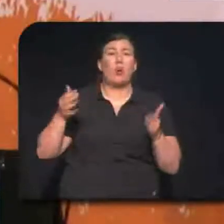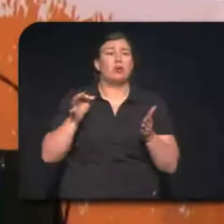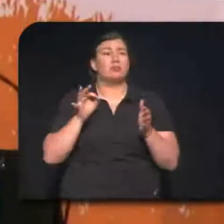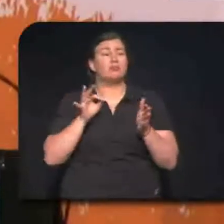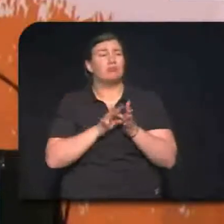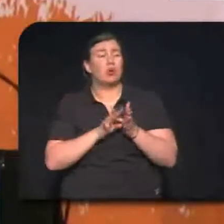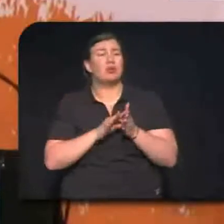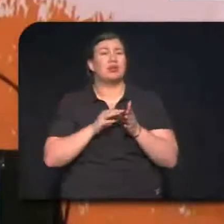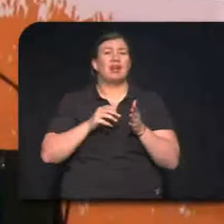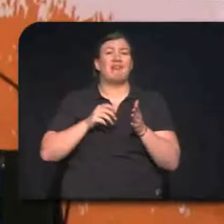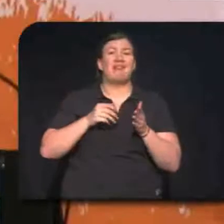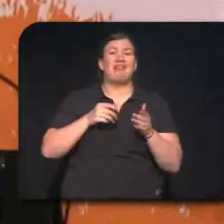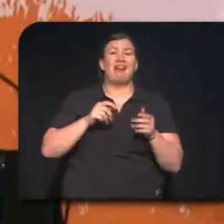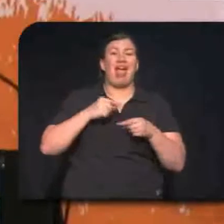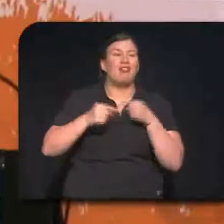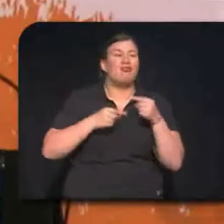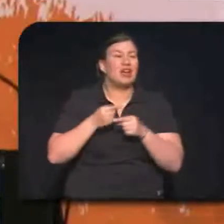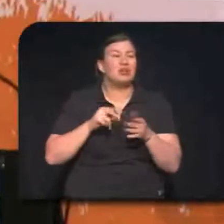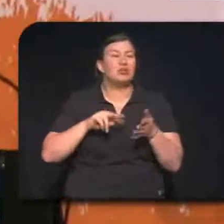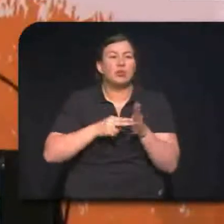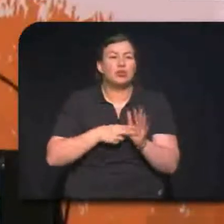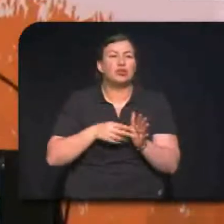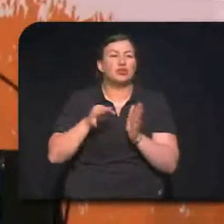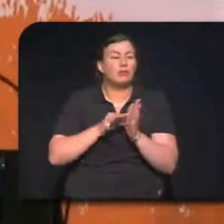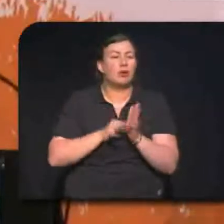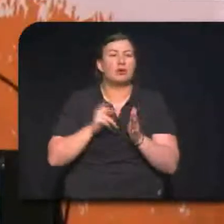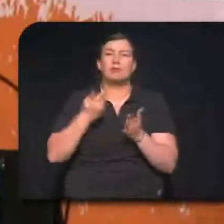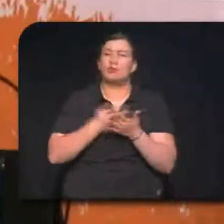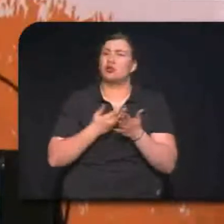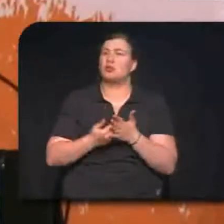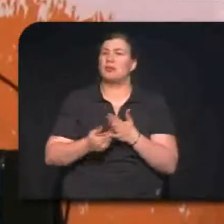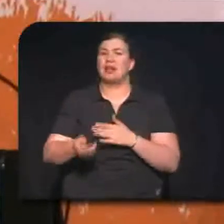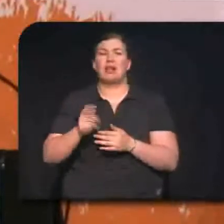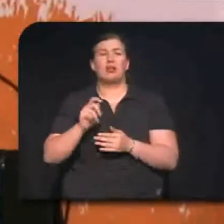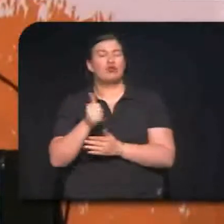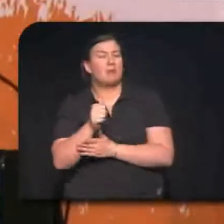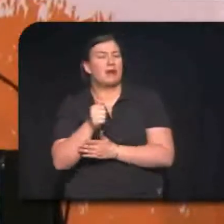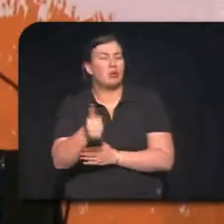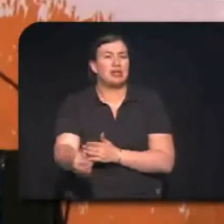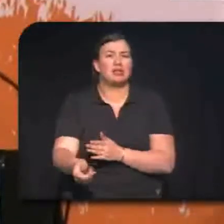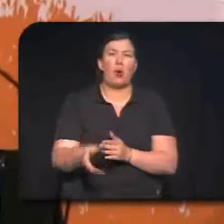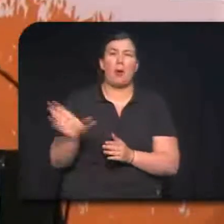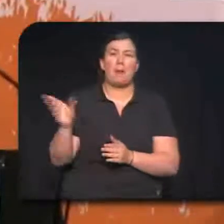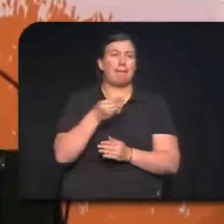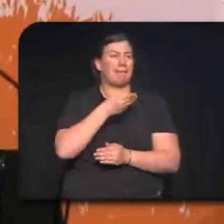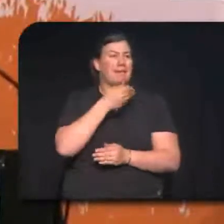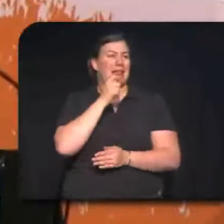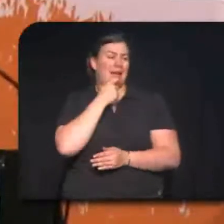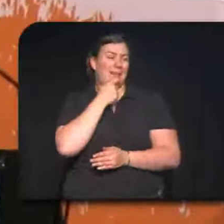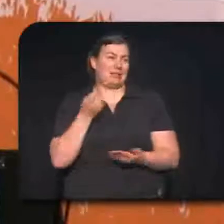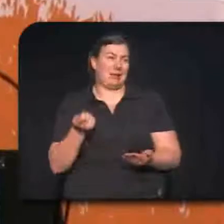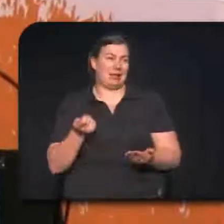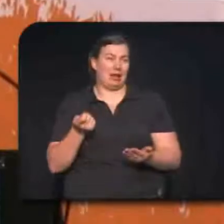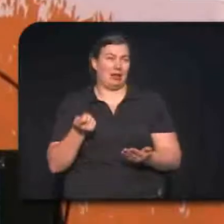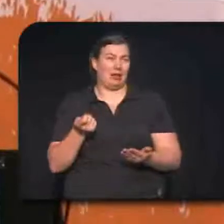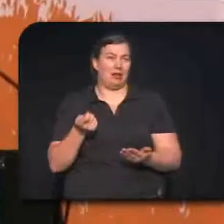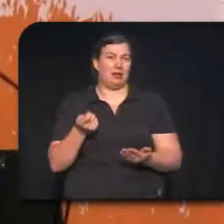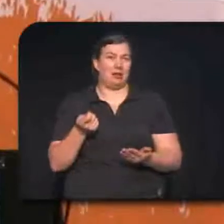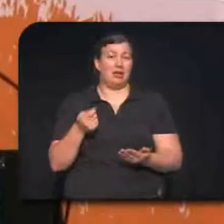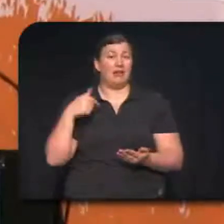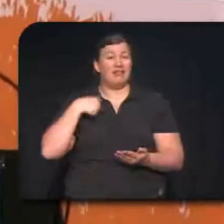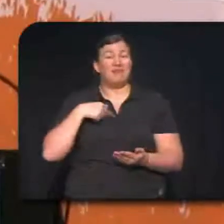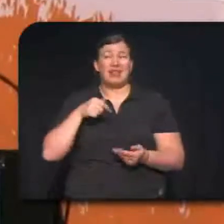auf der Tagesordnung wir haben Punkte zu Spekulation mit Lebensmitteln wir wir kämpfen wir kämpfen gemeinsam